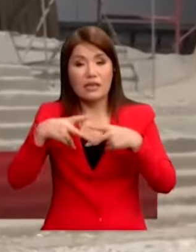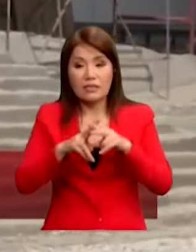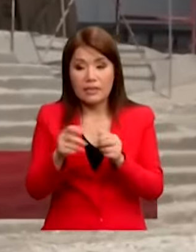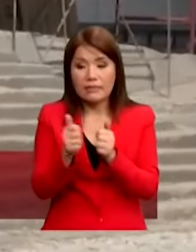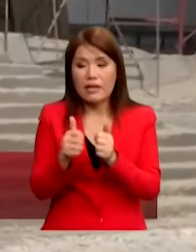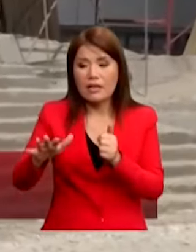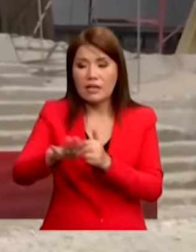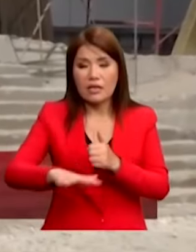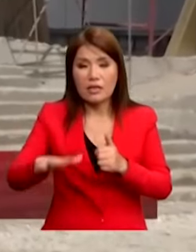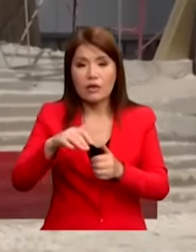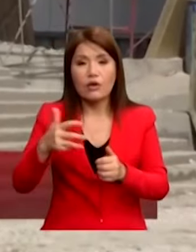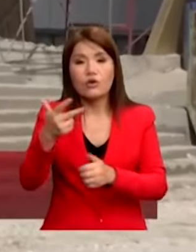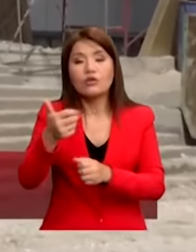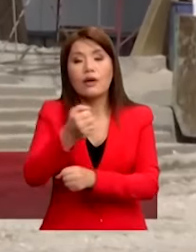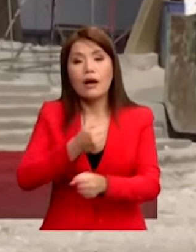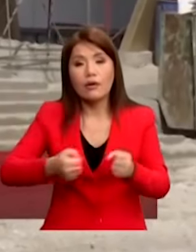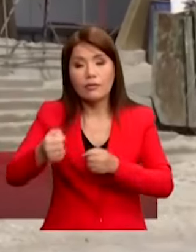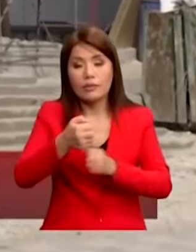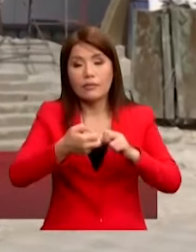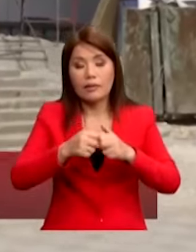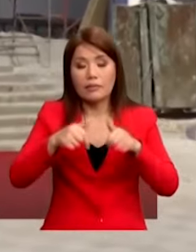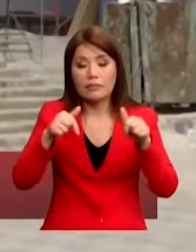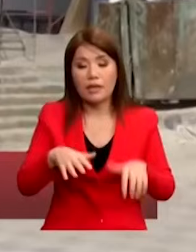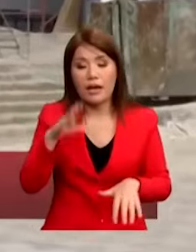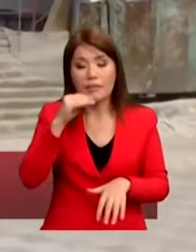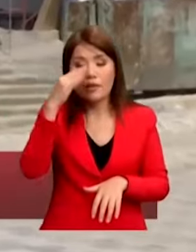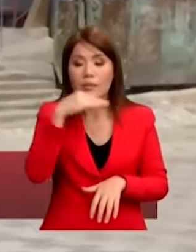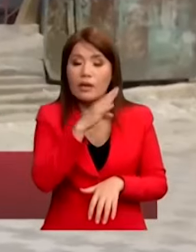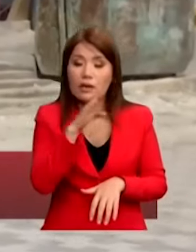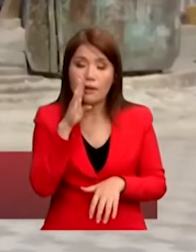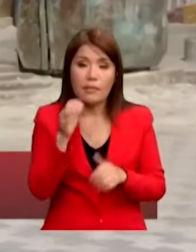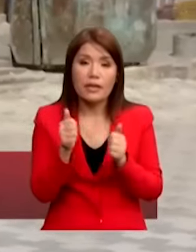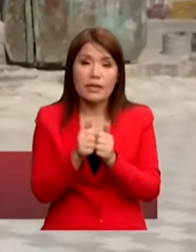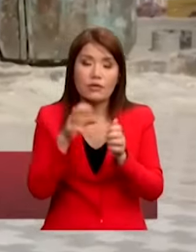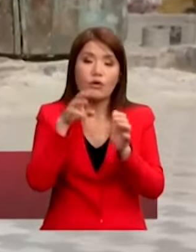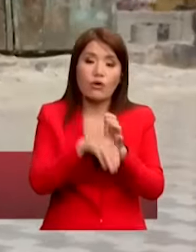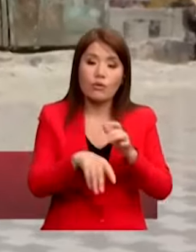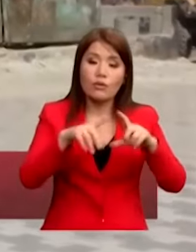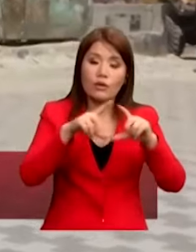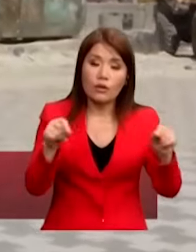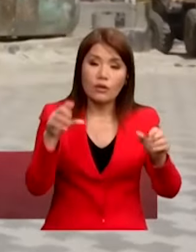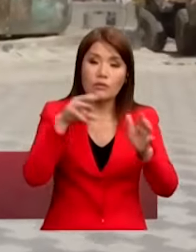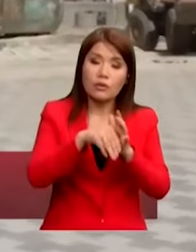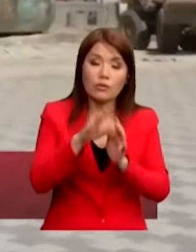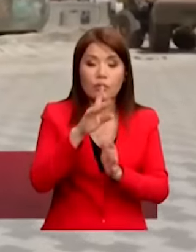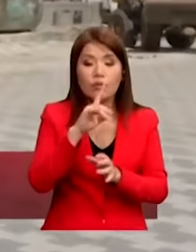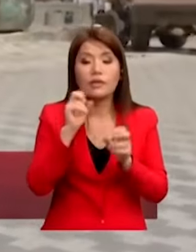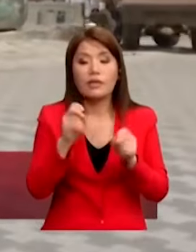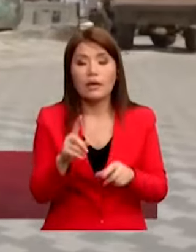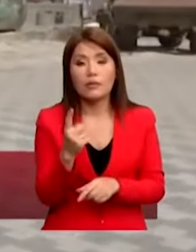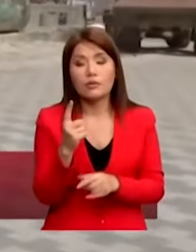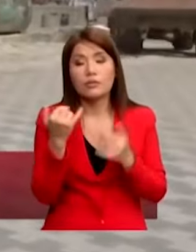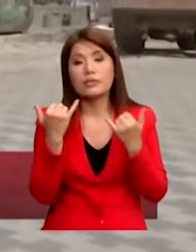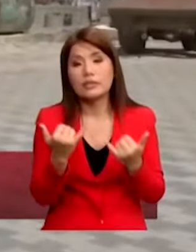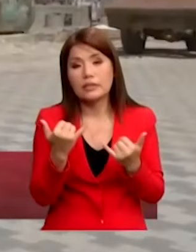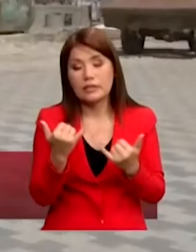қордаланған үш ауысымды мектептер мәселесін шешуі тиіс. Бірақ ата-аналар солардың қатарына осы мектепте қосылып кете ме деп алаңдаулы, себебі